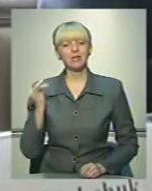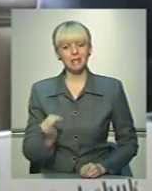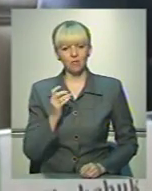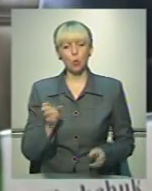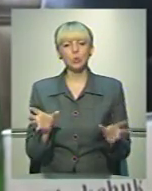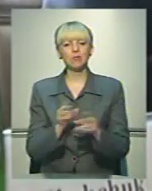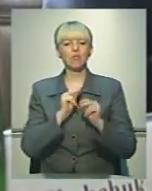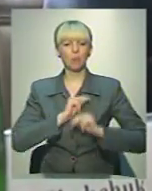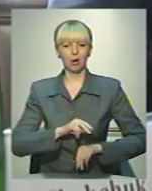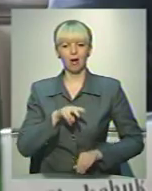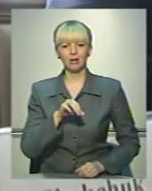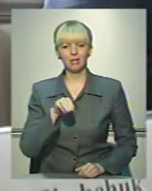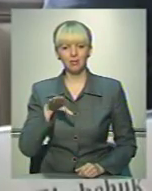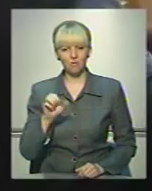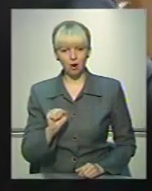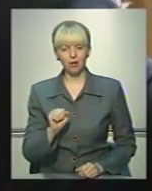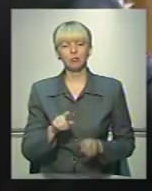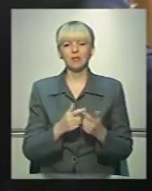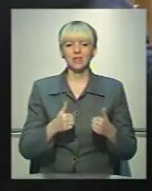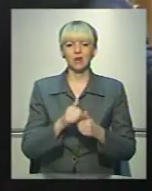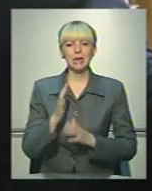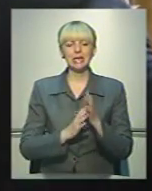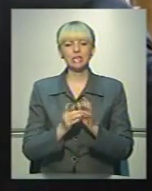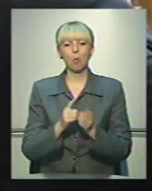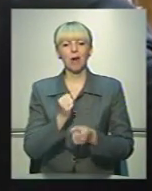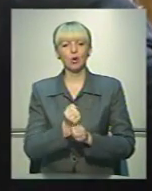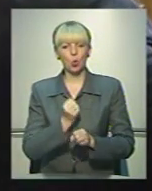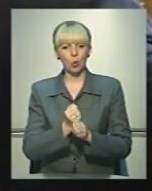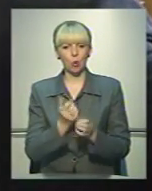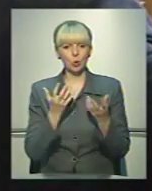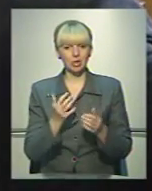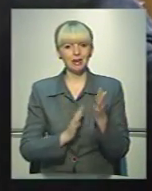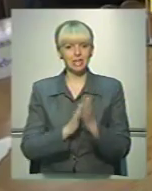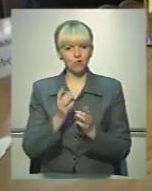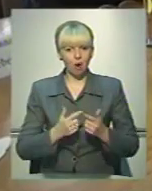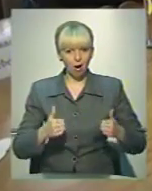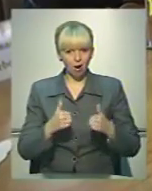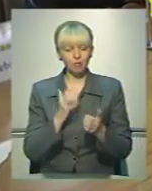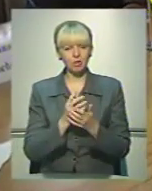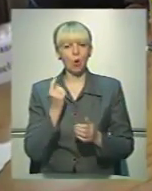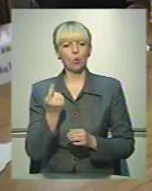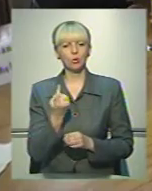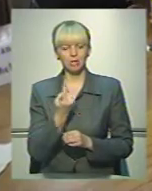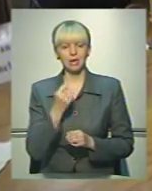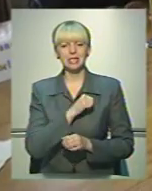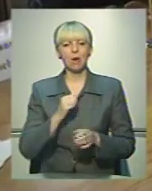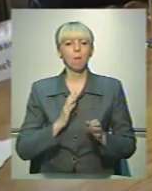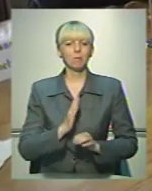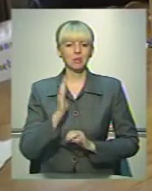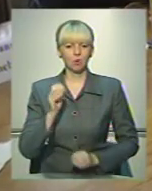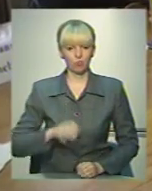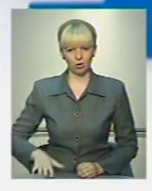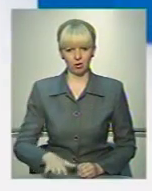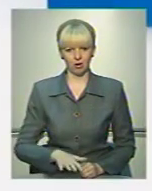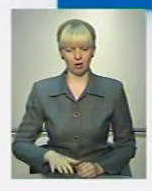зацікавлена у співпраці з Литвою, також у сфері лісопереробки, оскільки саме лісова галузь є однією з найперспективніших у